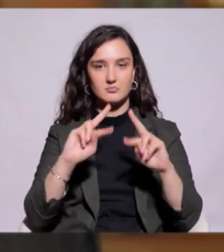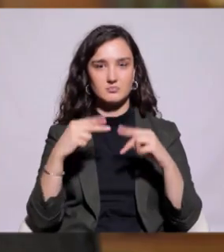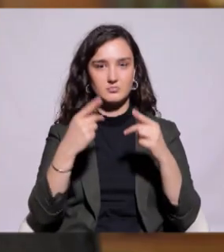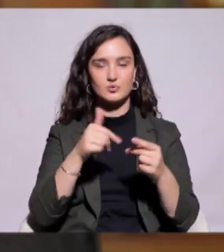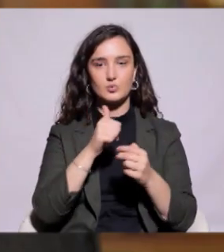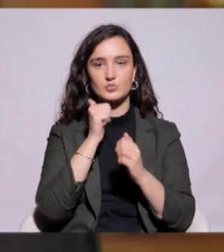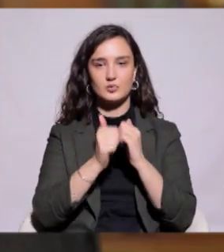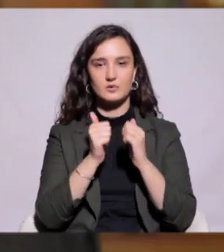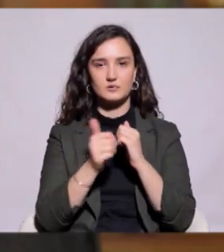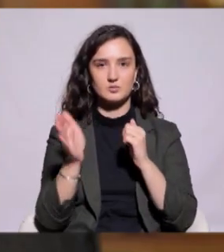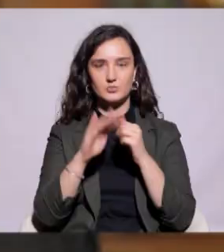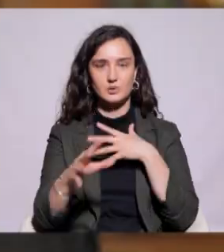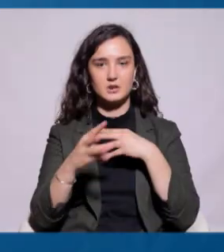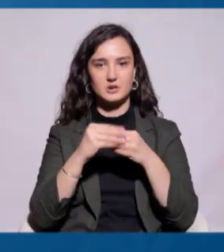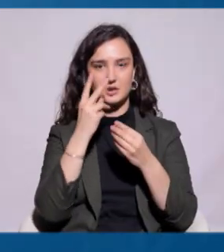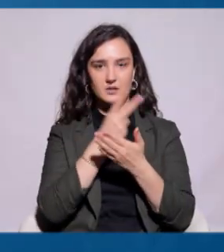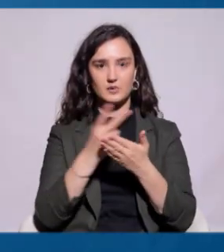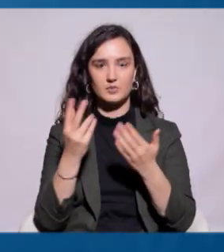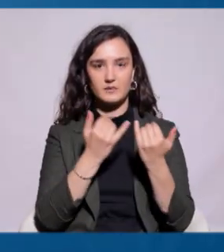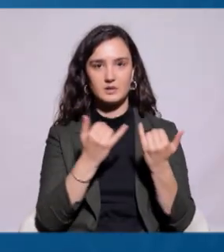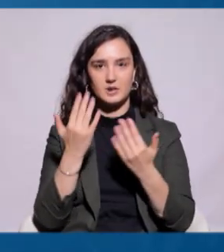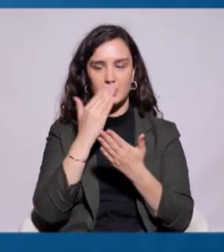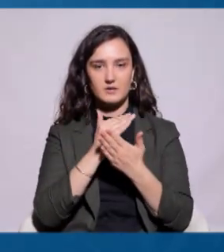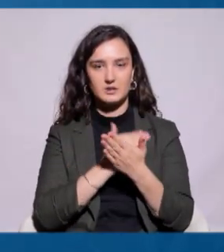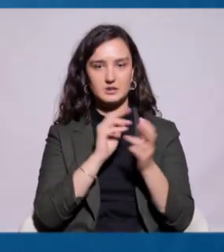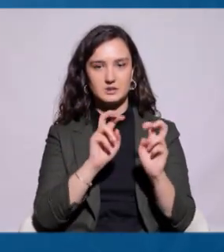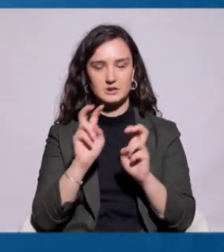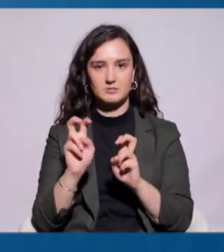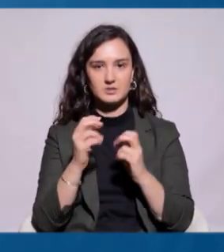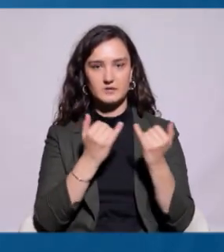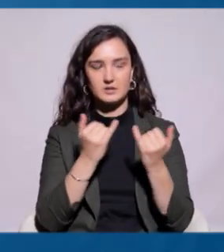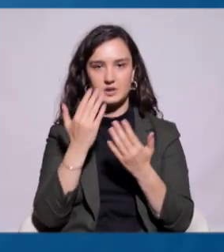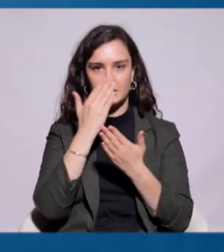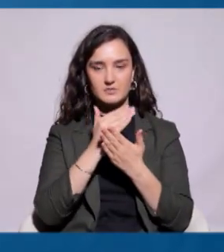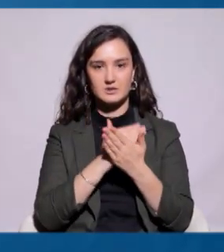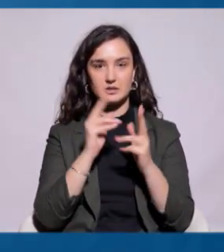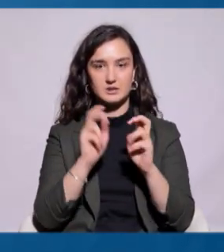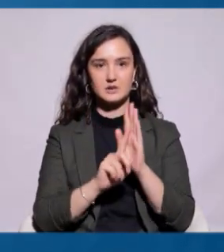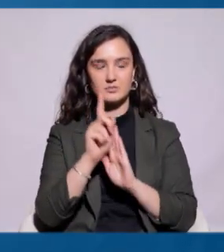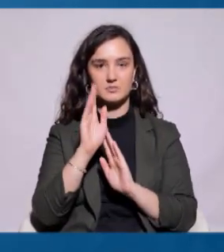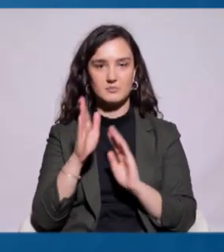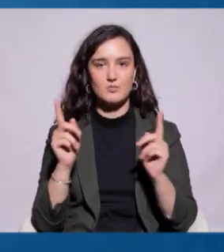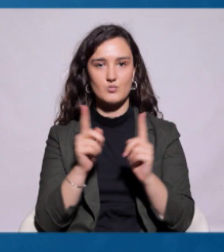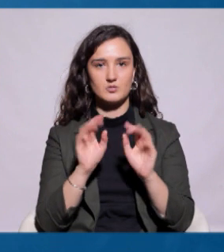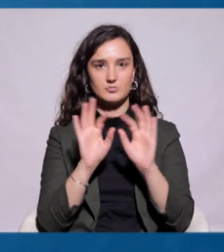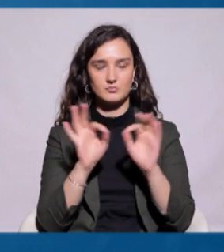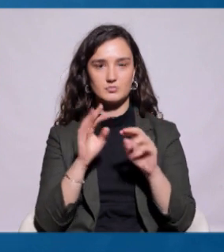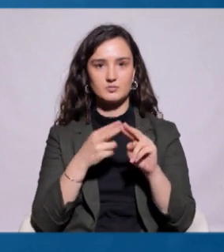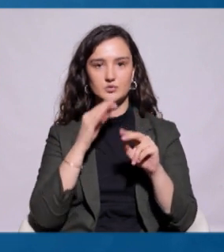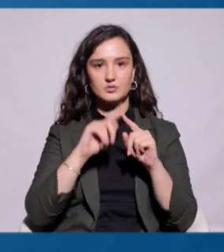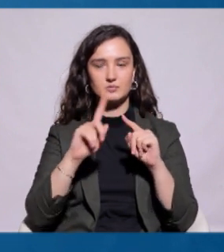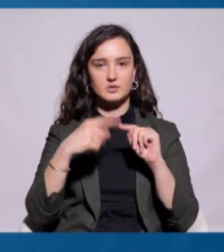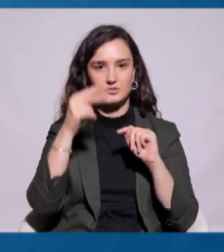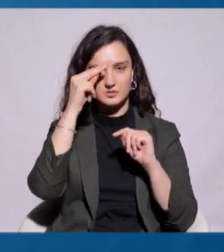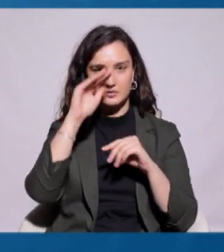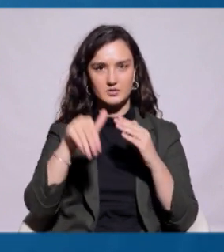როგორც ყოველთვის, მოდით ერთად გადავხედოთ დღევანდელი გაკვეთილის თემას. დღევანდელი დღე დაიწყება მოკლე შესწავლით, ამის შემდეგ